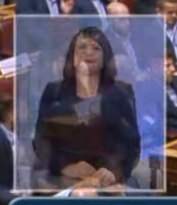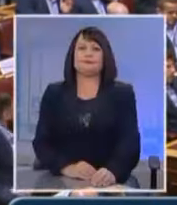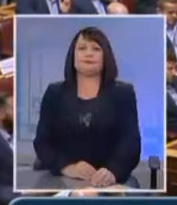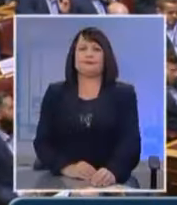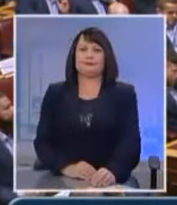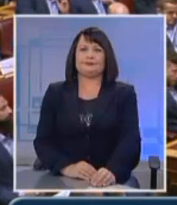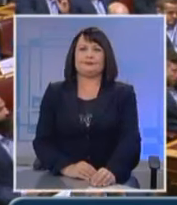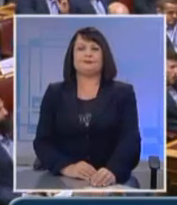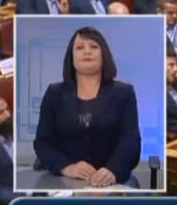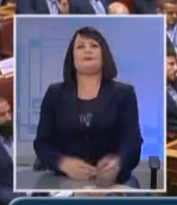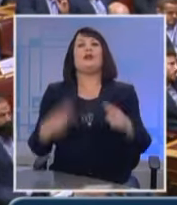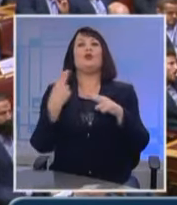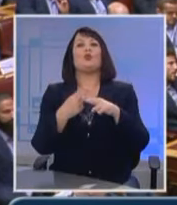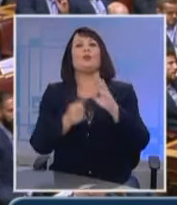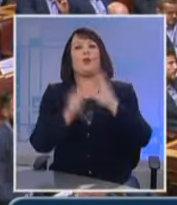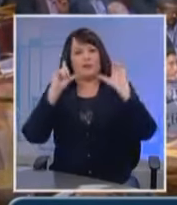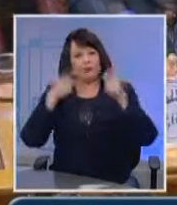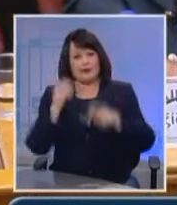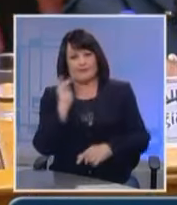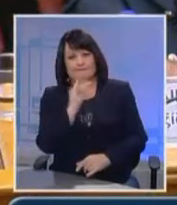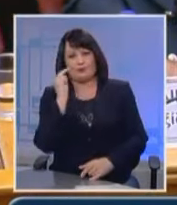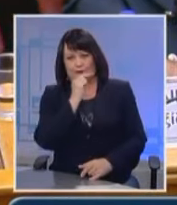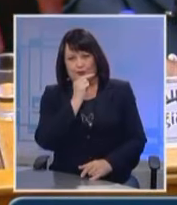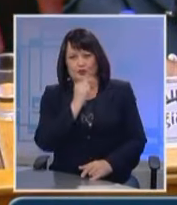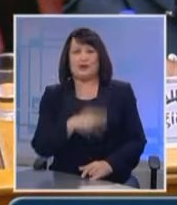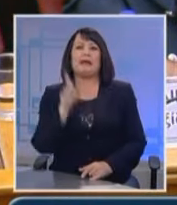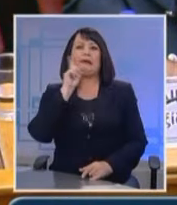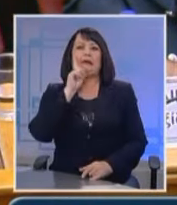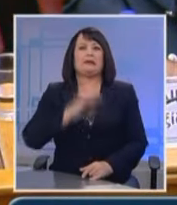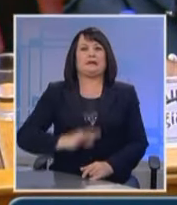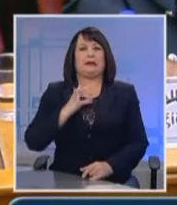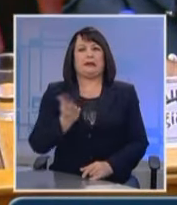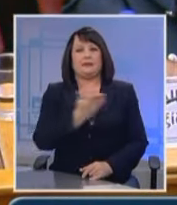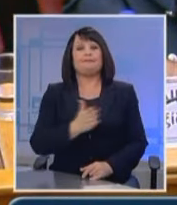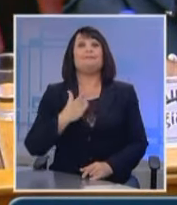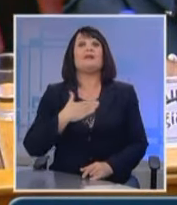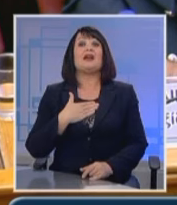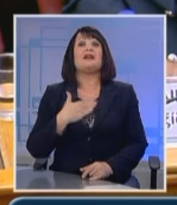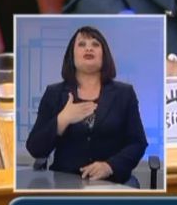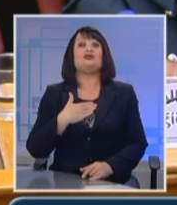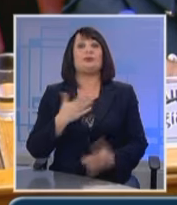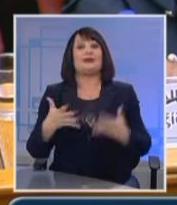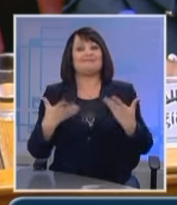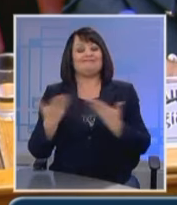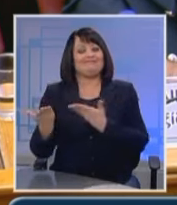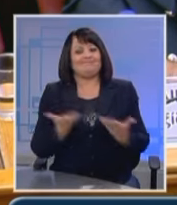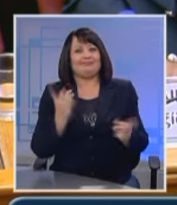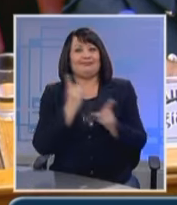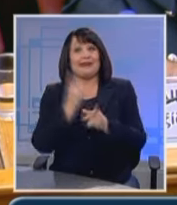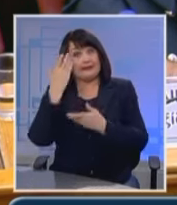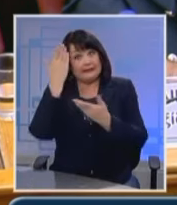Εξοχότατε κύριε Πρόεδρε της Δημοκρατίας, κύριε Πρωθυπουργέ, κυρίες και κύριοι, σας ευχαριστούμε για την υπέροχη υποδοχή και την ιδιαίτερη